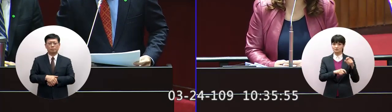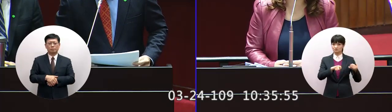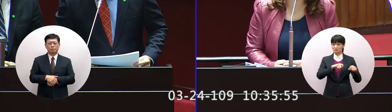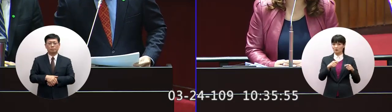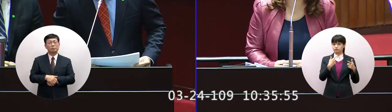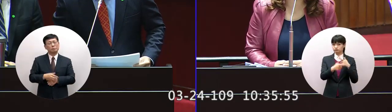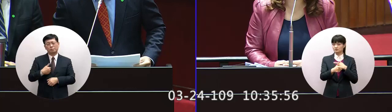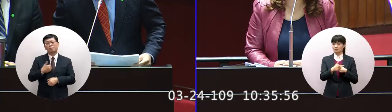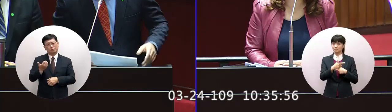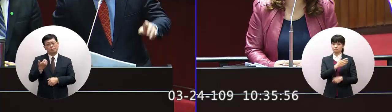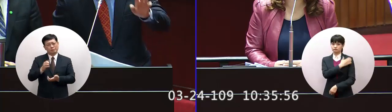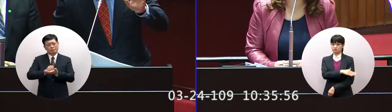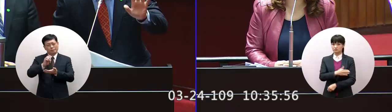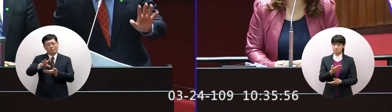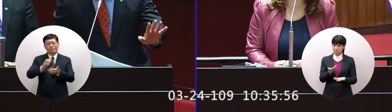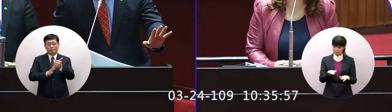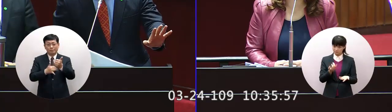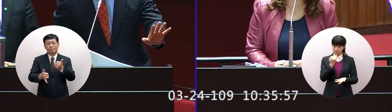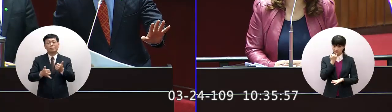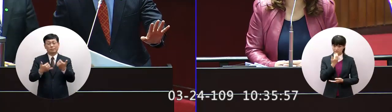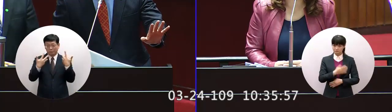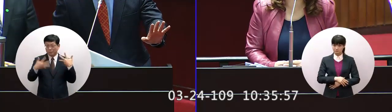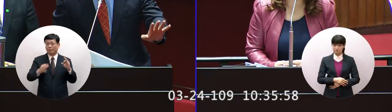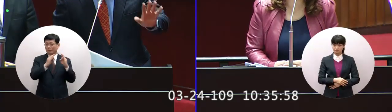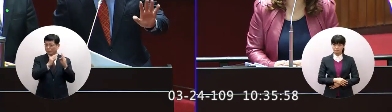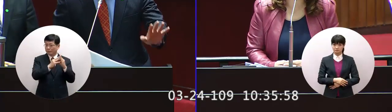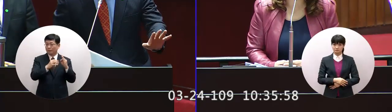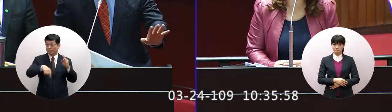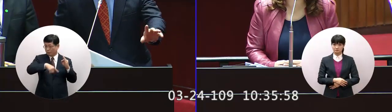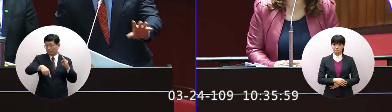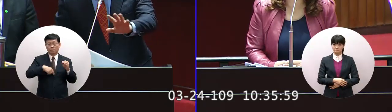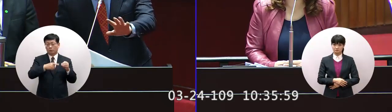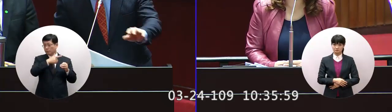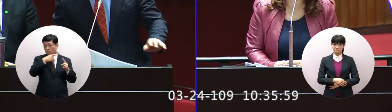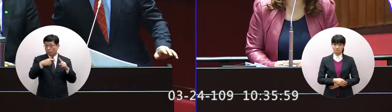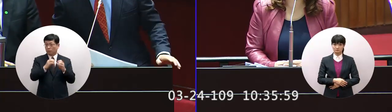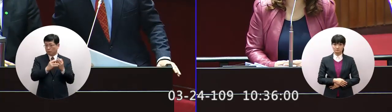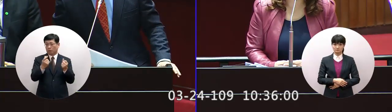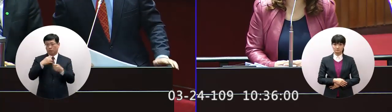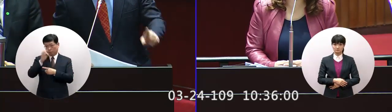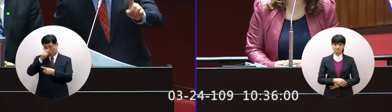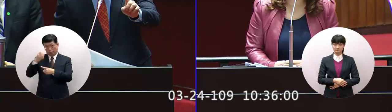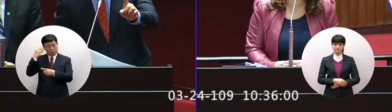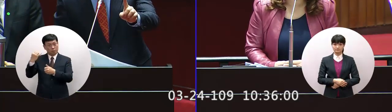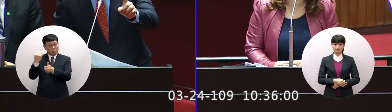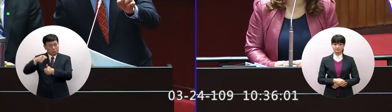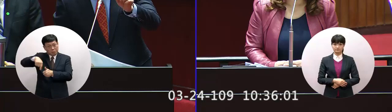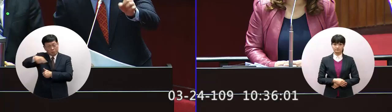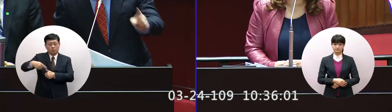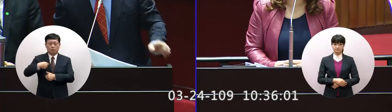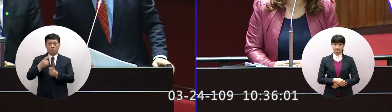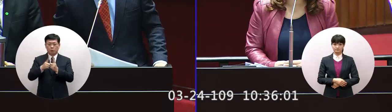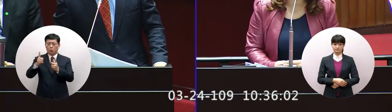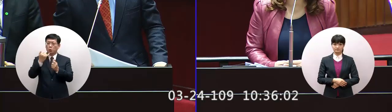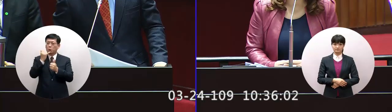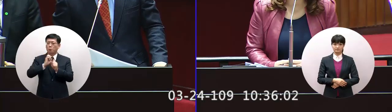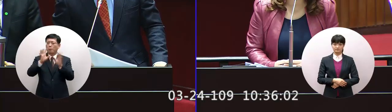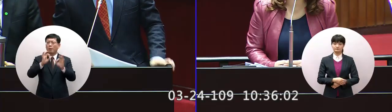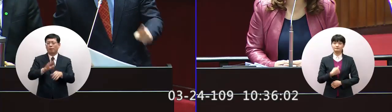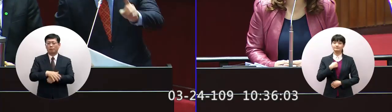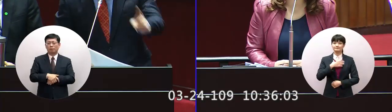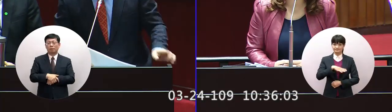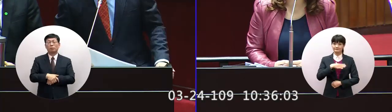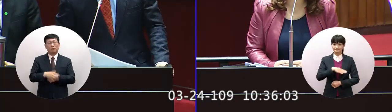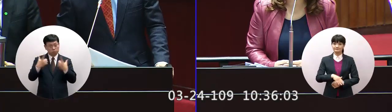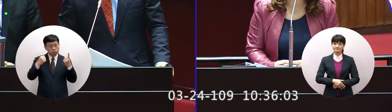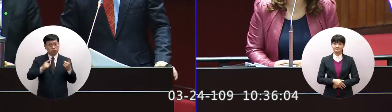么对策？ 其实我跟委员报告，很多银行包括民营银行，他们很喜欢跟新住民在一起，因为对他们来讲是有宣传的。 对，我知道，像